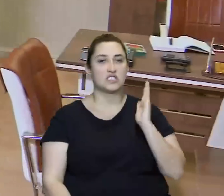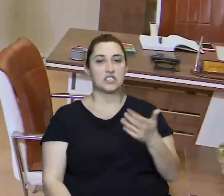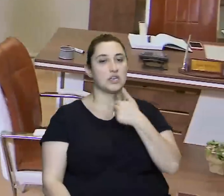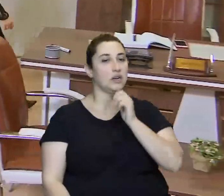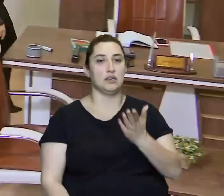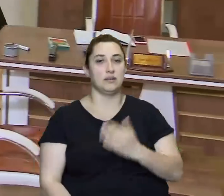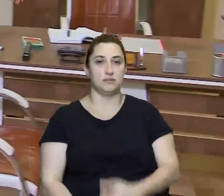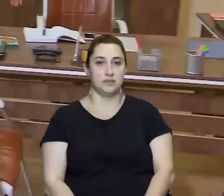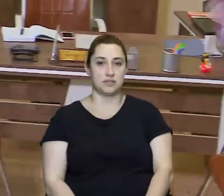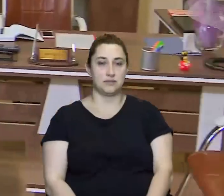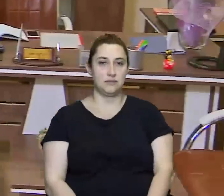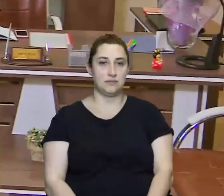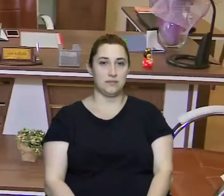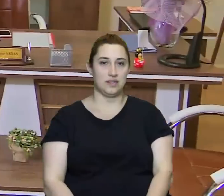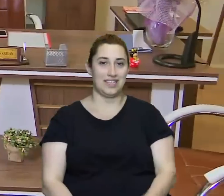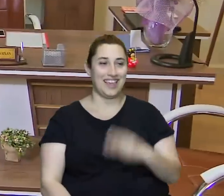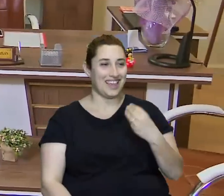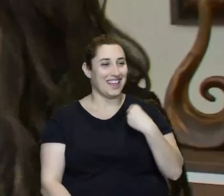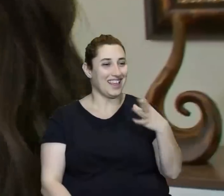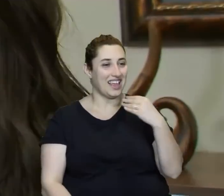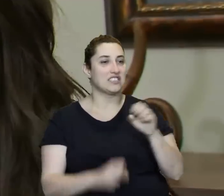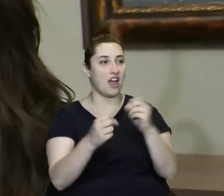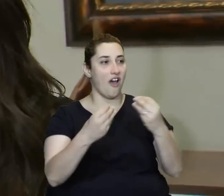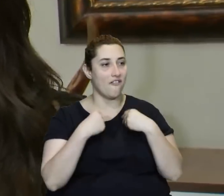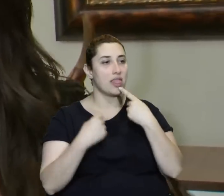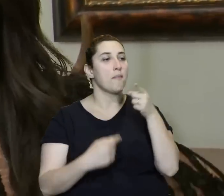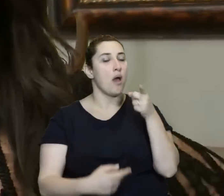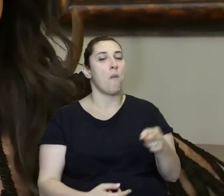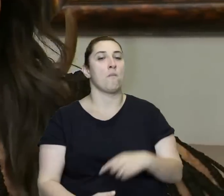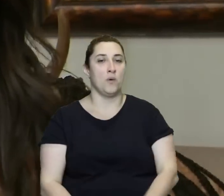abi! İyilikten maraz doğar dedikleri buymuş işte.